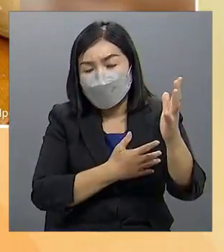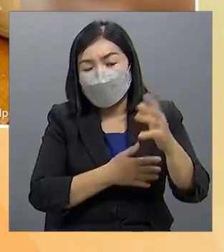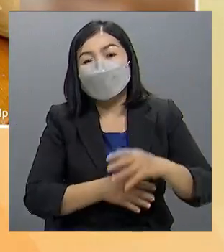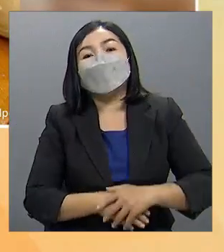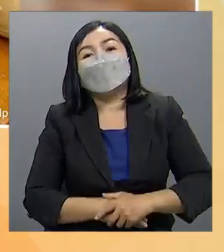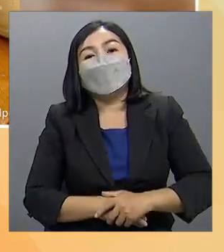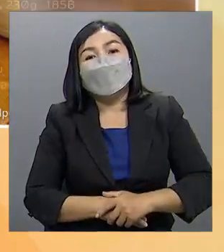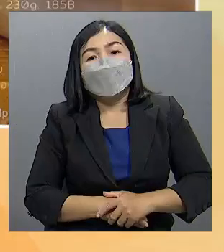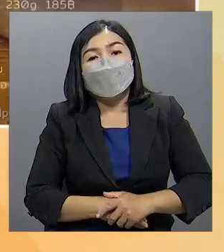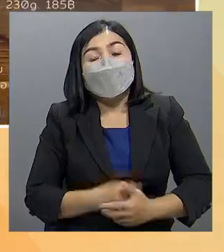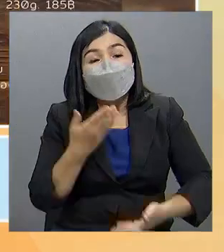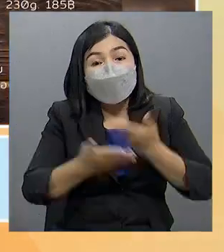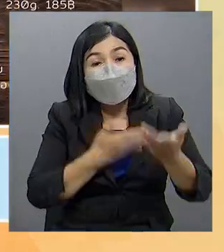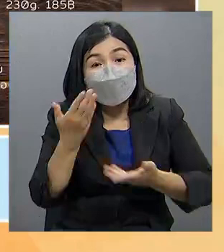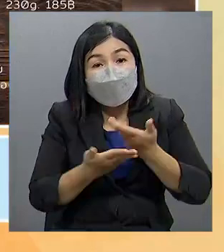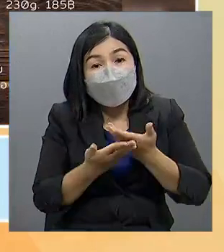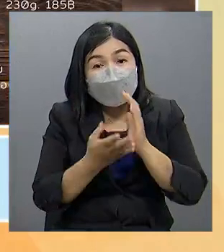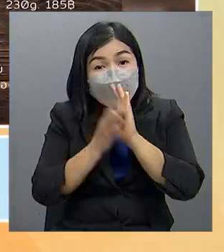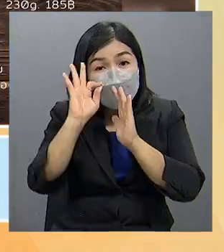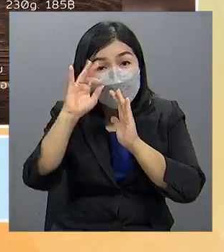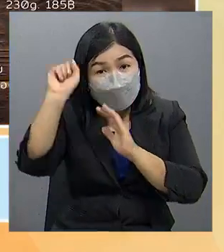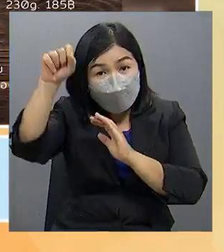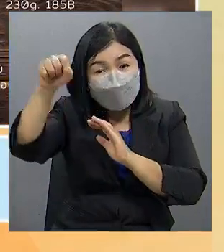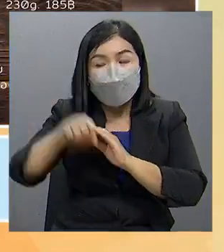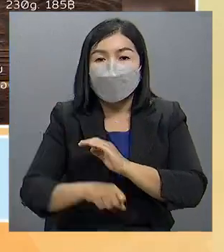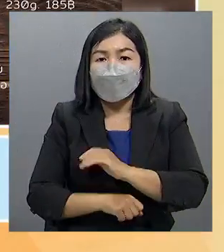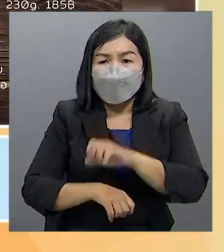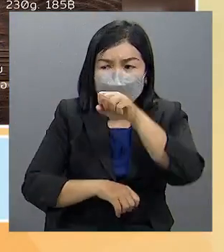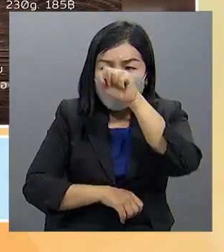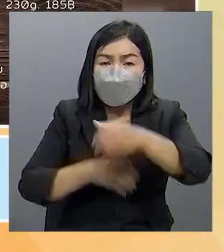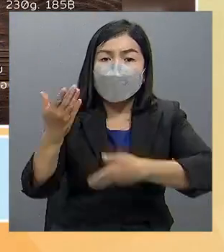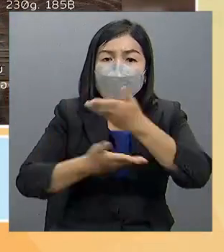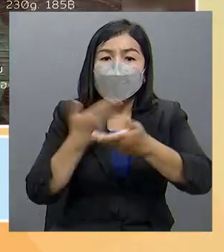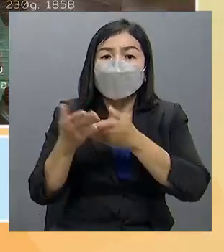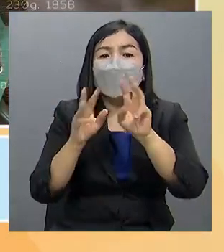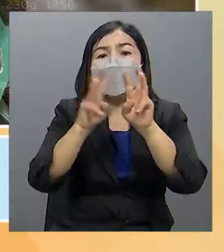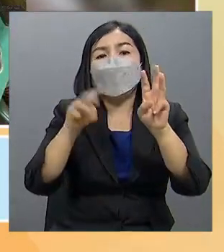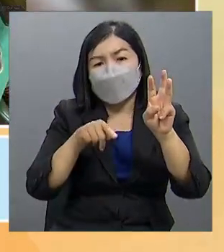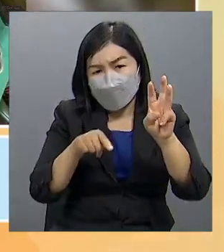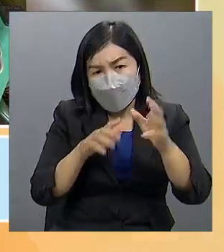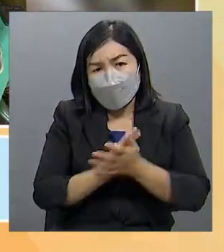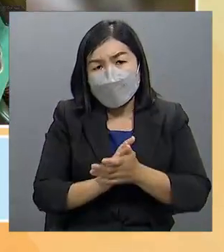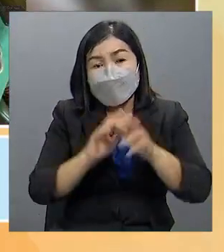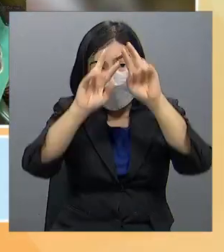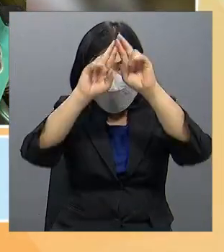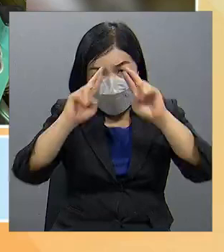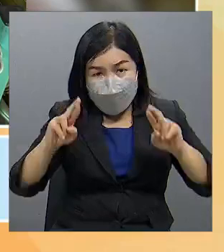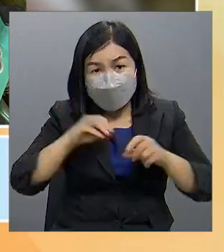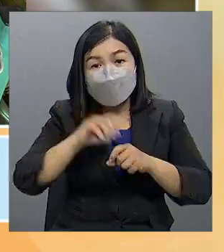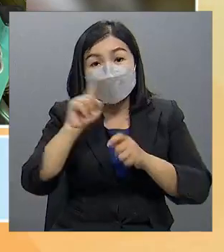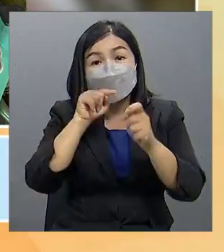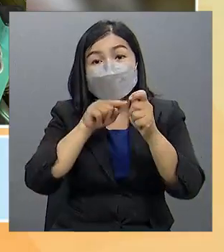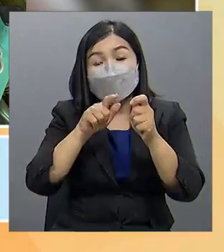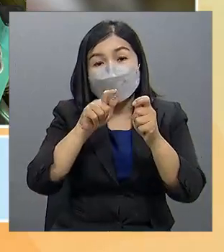ไลน์อย่างเดียวเหรอน้องดอลล่า ใช่ช่วงนี้ก็จะเน้นขายออนไลน์อย่างเดียวครับแล้วก็มีหน้าร้านอยู่ที่จังหวัดอำนาจเจริญครับ